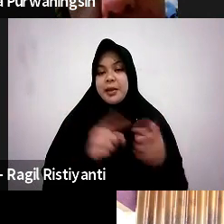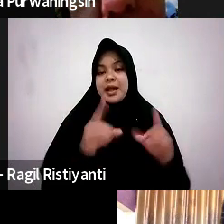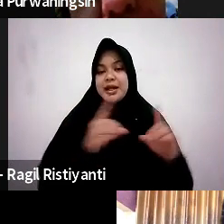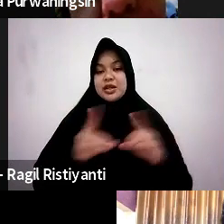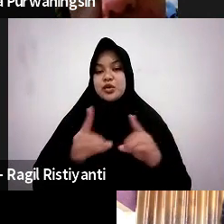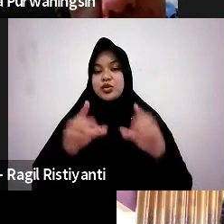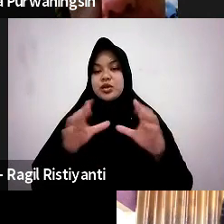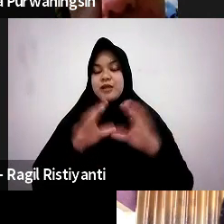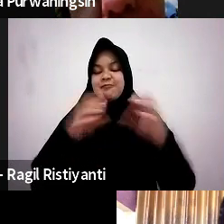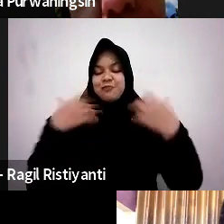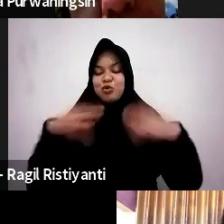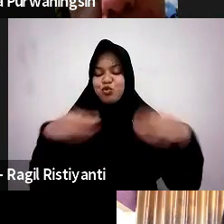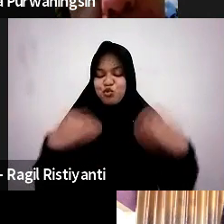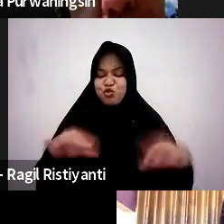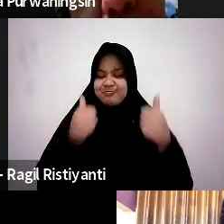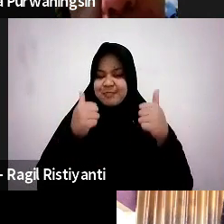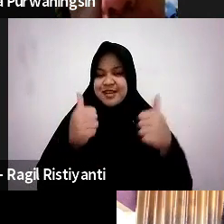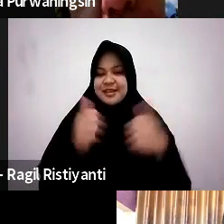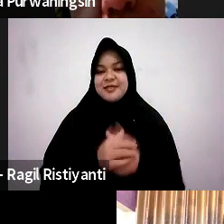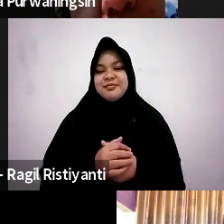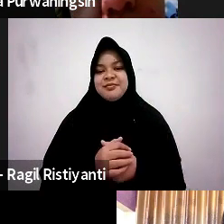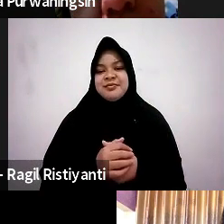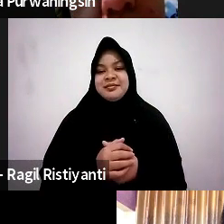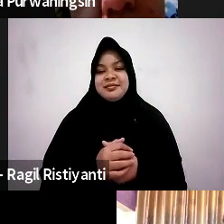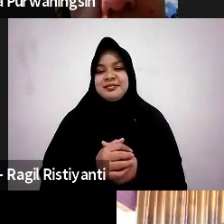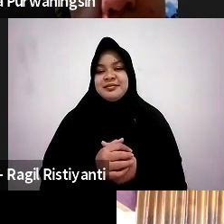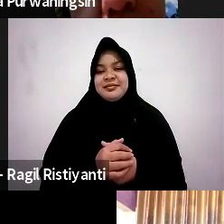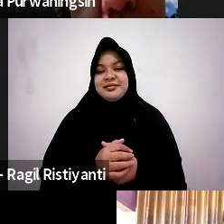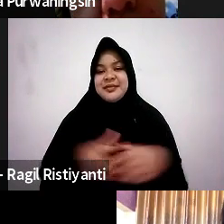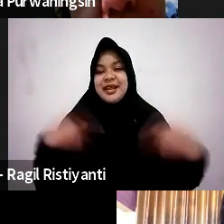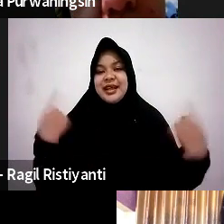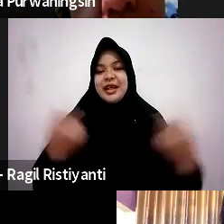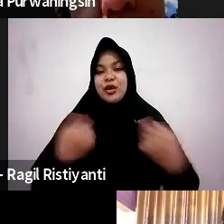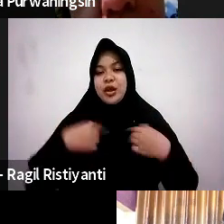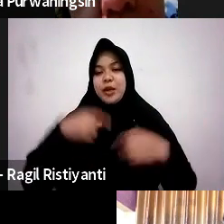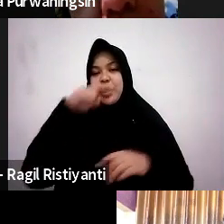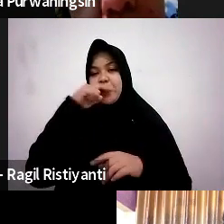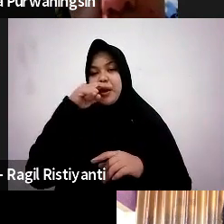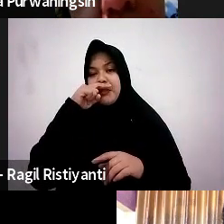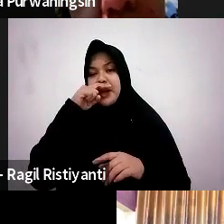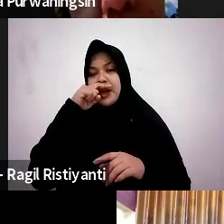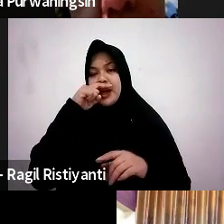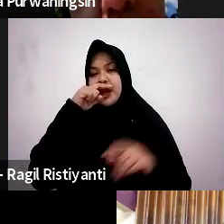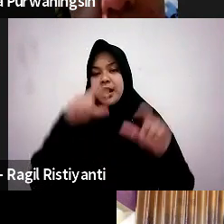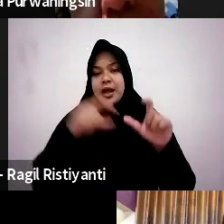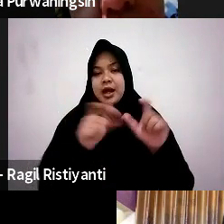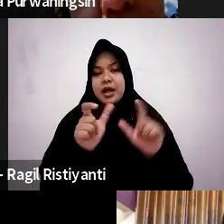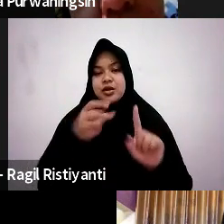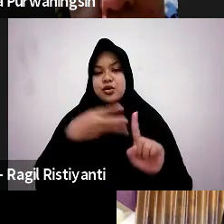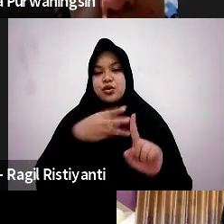luar biasa kita punya bapak Doctor Subagya